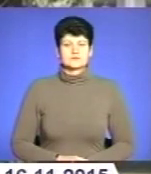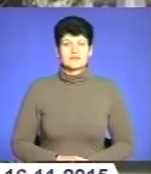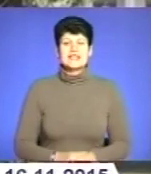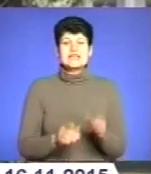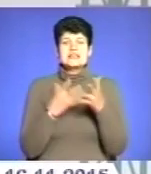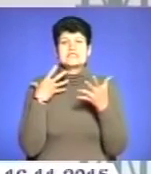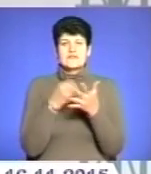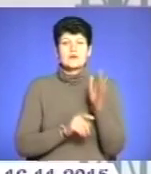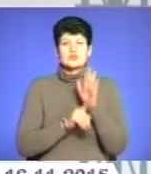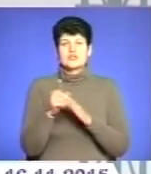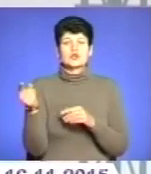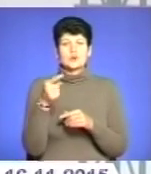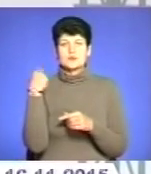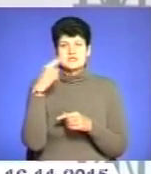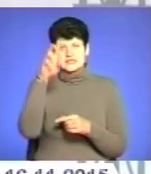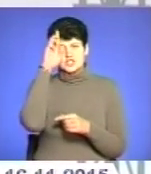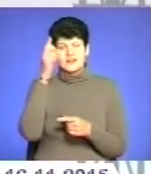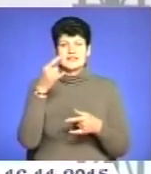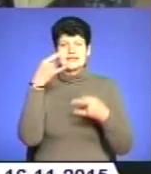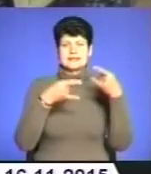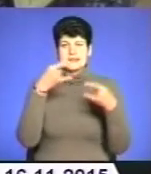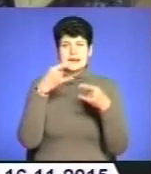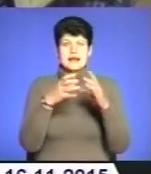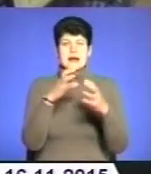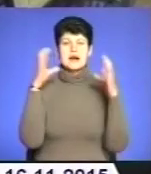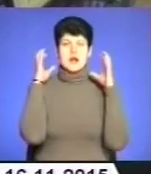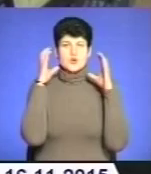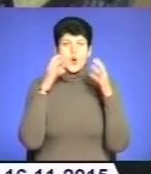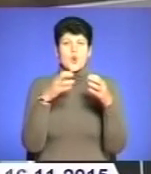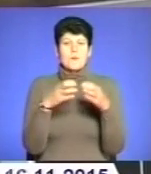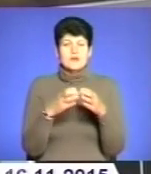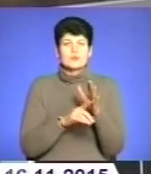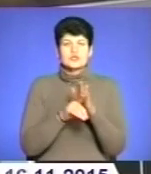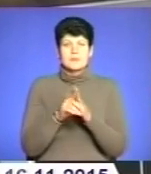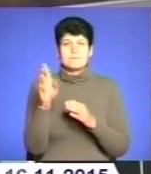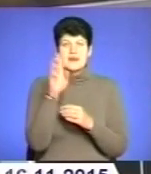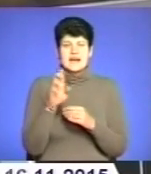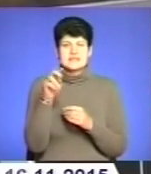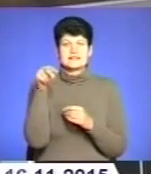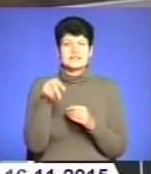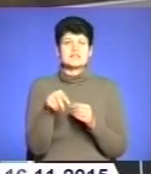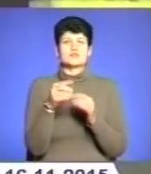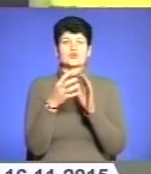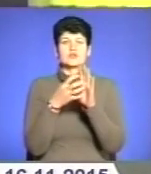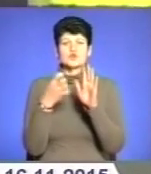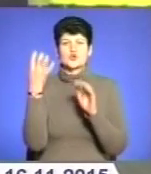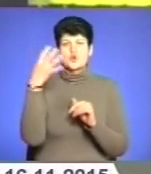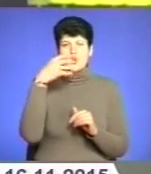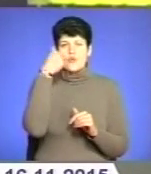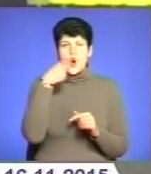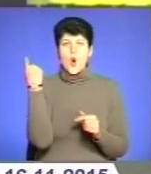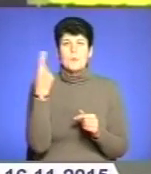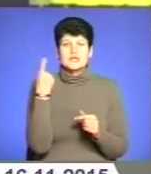Свій початок Тернопільська обласна державна телерадіокомпанія веде з часу заснування у березні 1940 року обласного